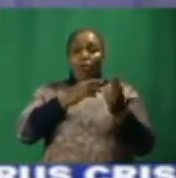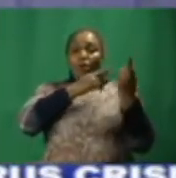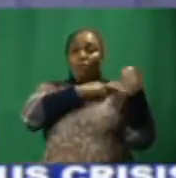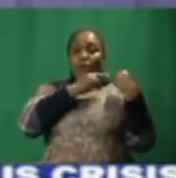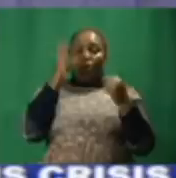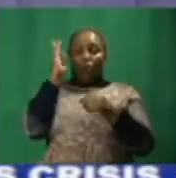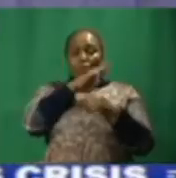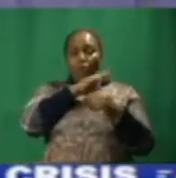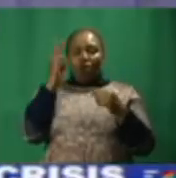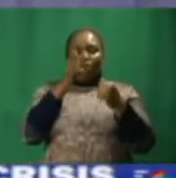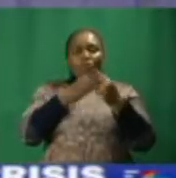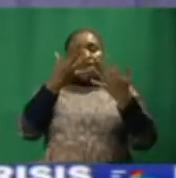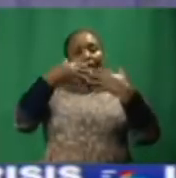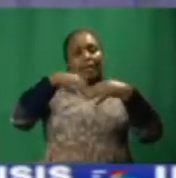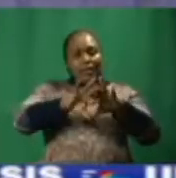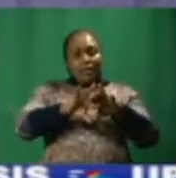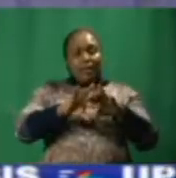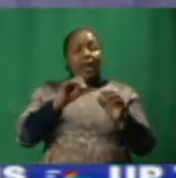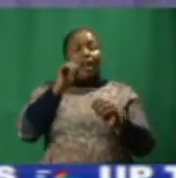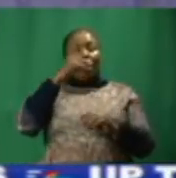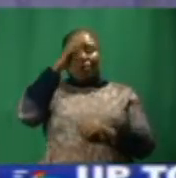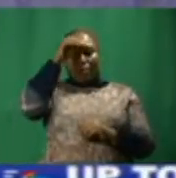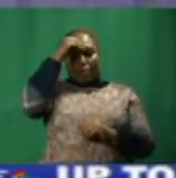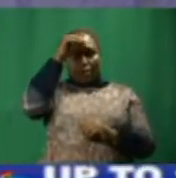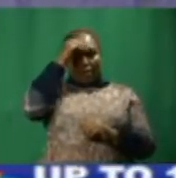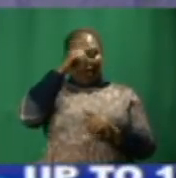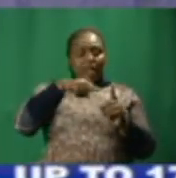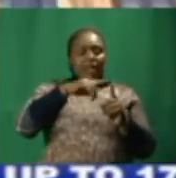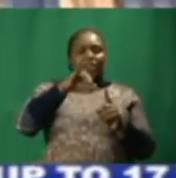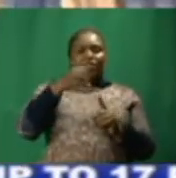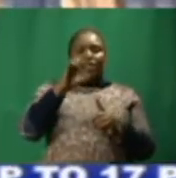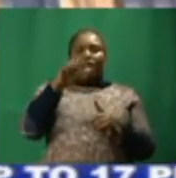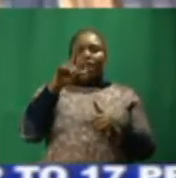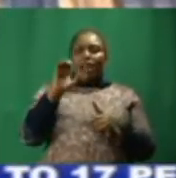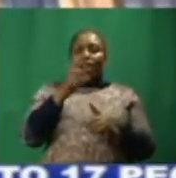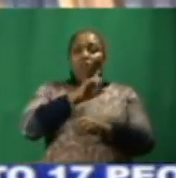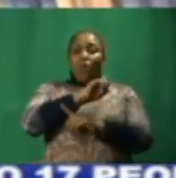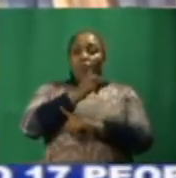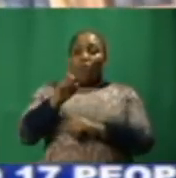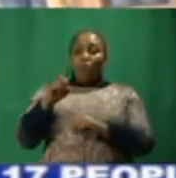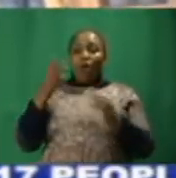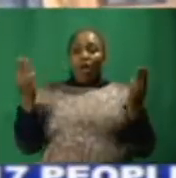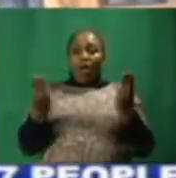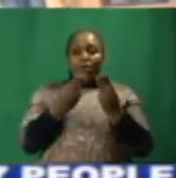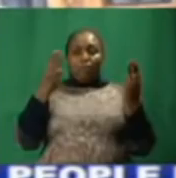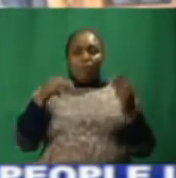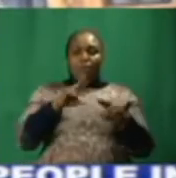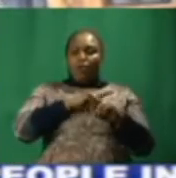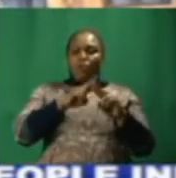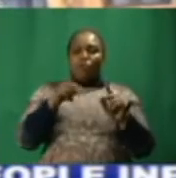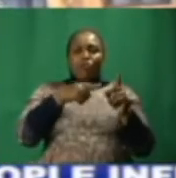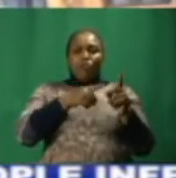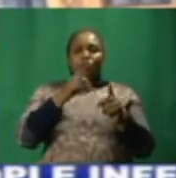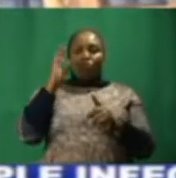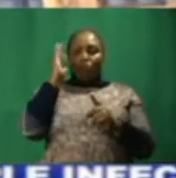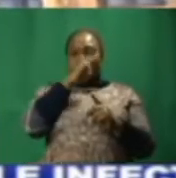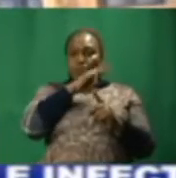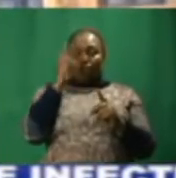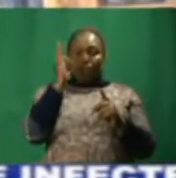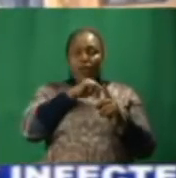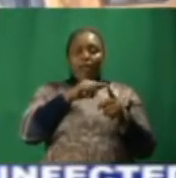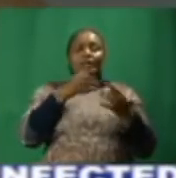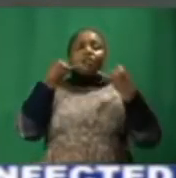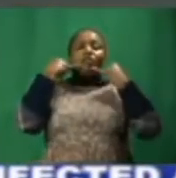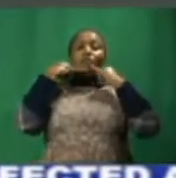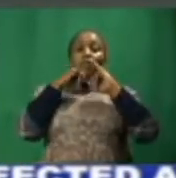lobendiwa ngabongcondvo mshini emaphoyiseni Nicholas Jele wecwayisa sive kuthi asingacali nakancane sinake lemilayeto